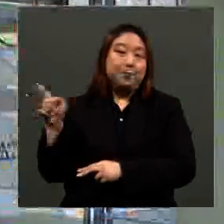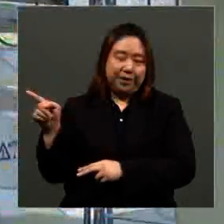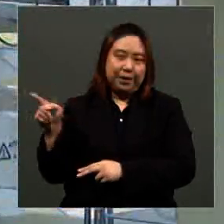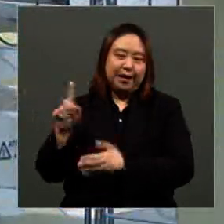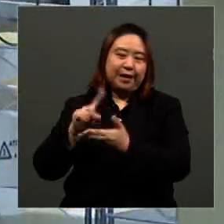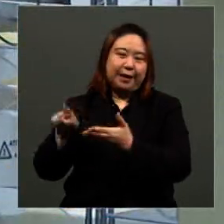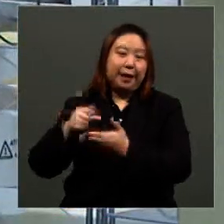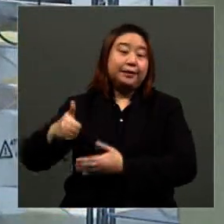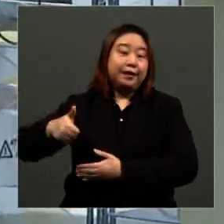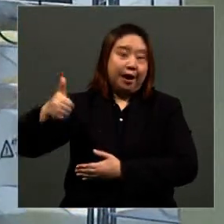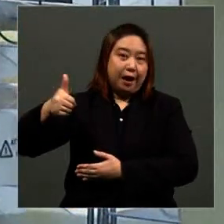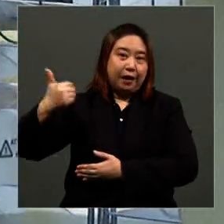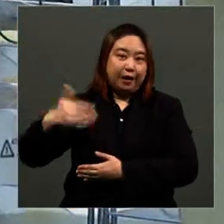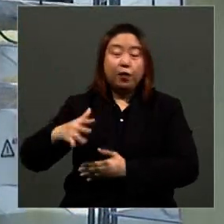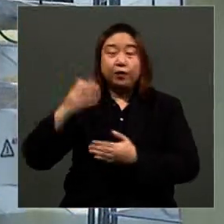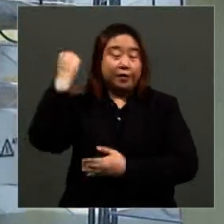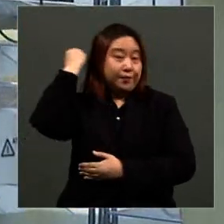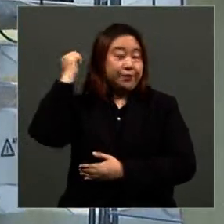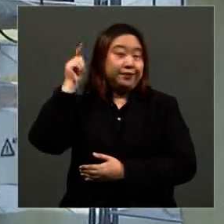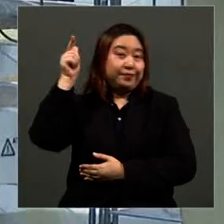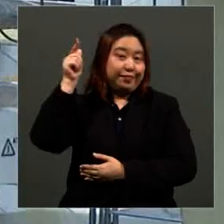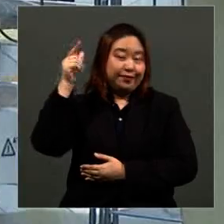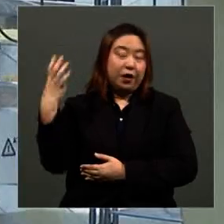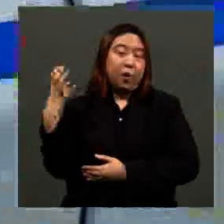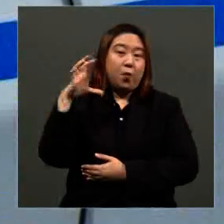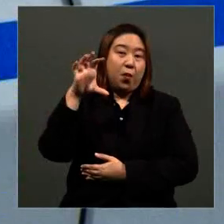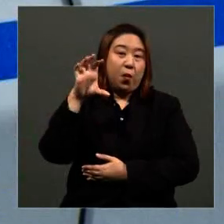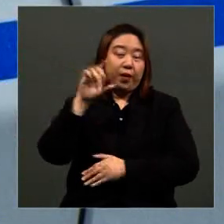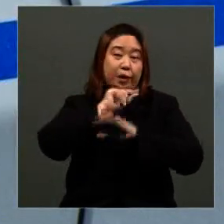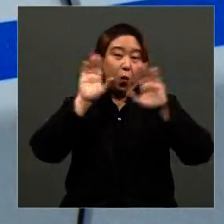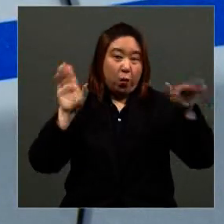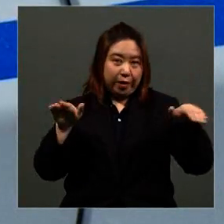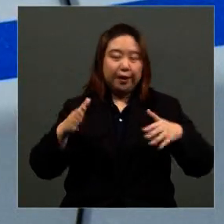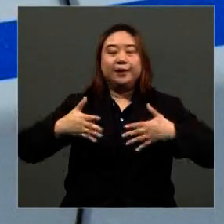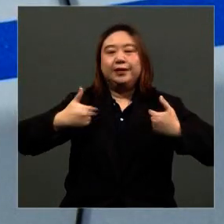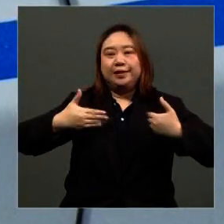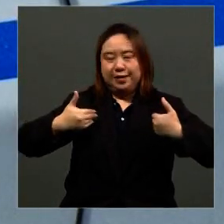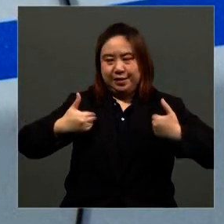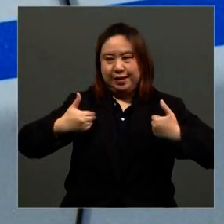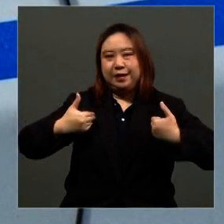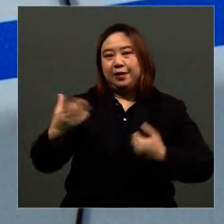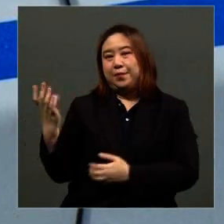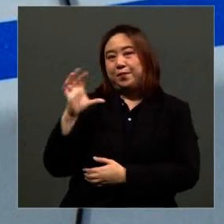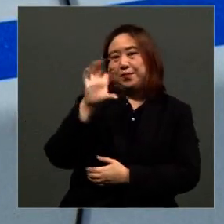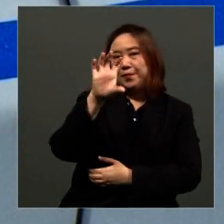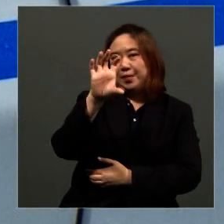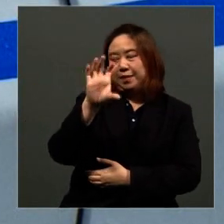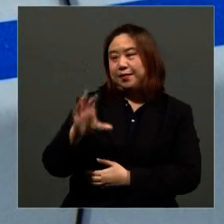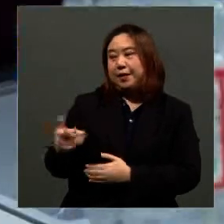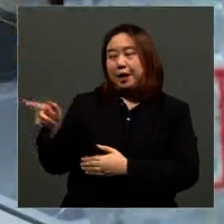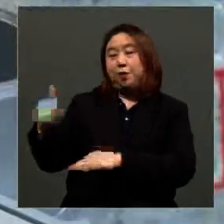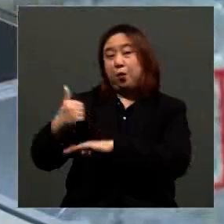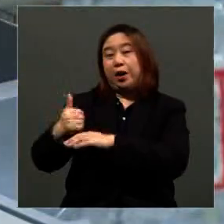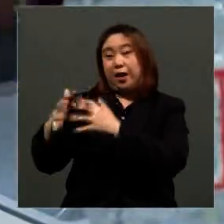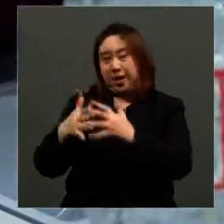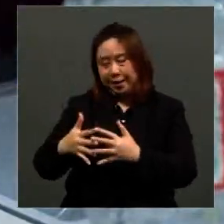ถึงนางสาวแพทองทานชินวัตรนายกรัฐมนตรีได้ทวทข้อความแสดงความยินดีกับนายโดนัลด์ทรัมป์ว่าที่ประธานาธิบดีสหรัฐอเมริกาไปเรียบ